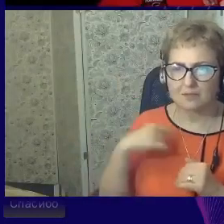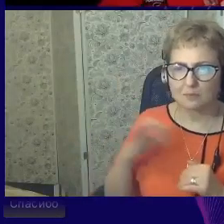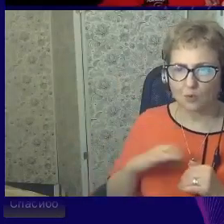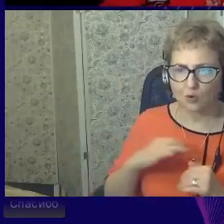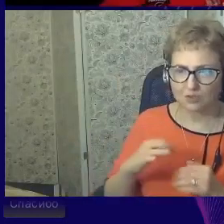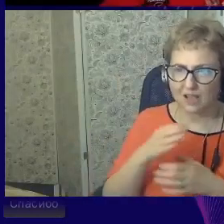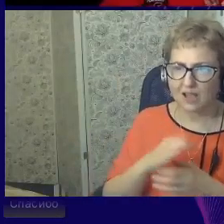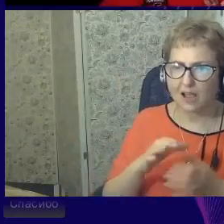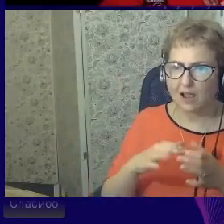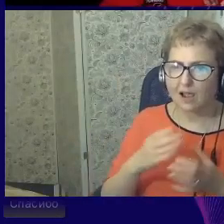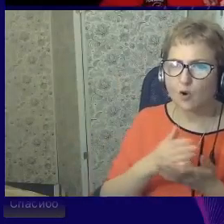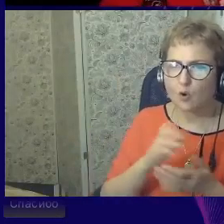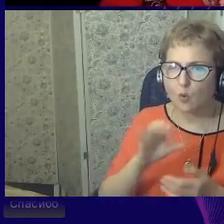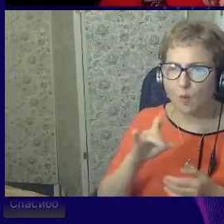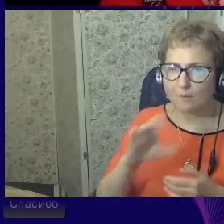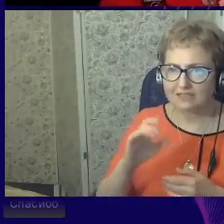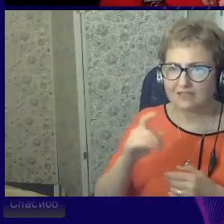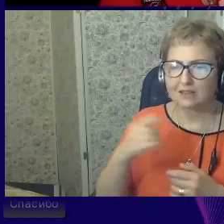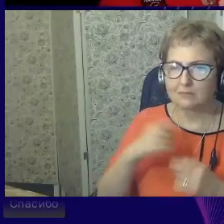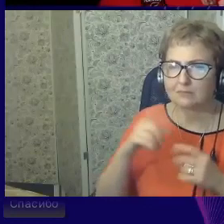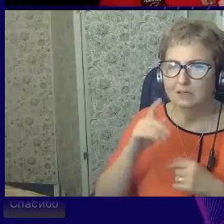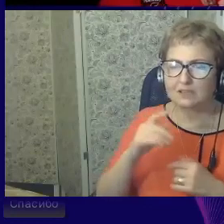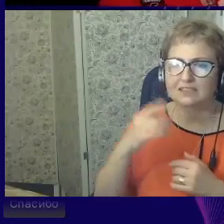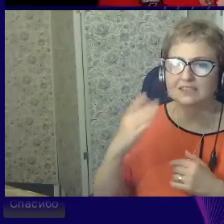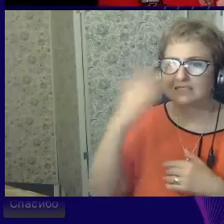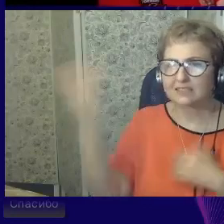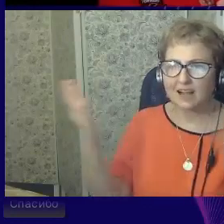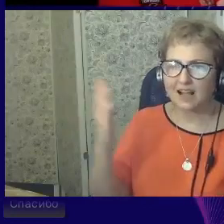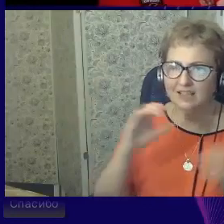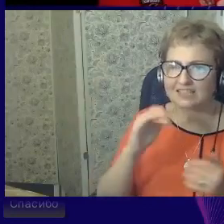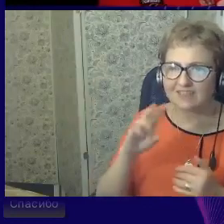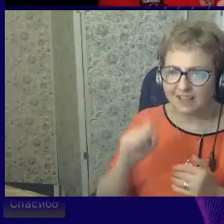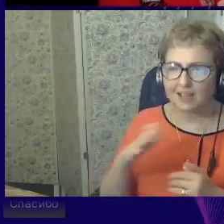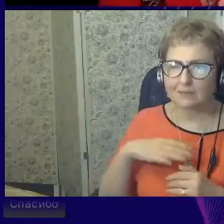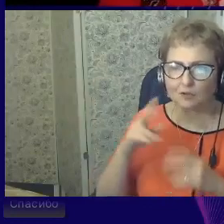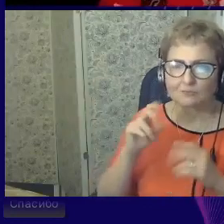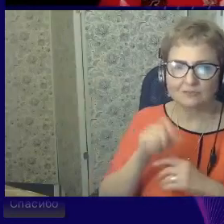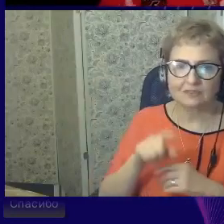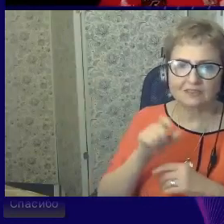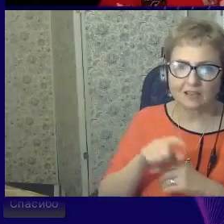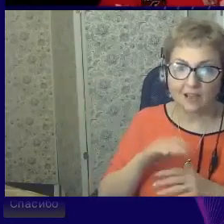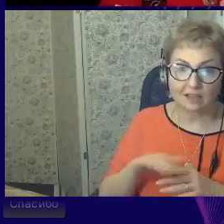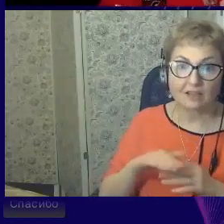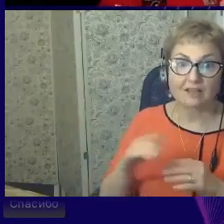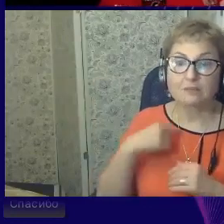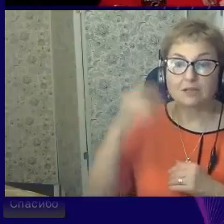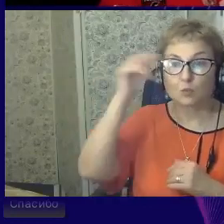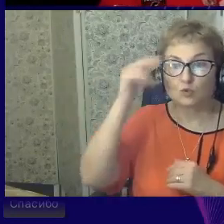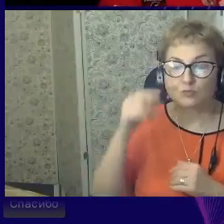пользуемся компасом, определяем стороны света и также проводим очень много интересных заданий. Также мы их